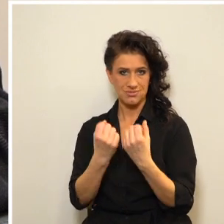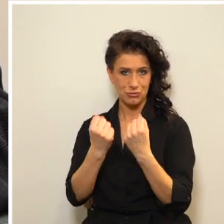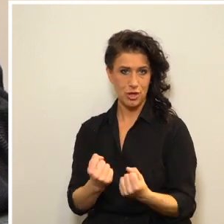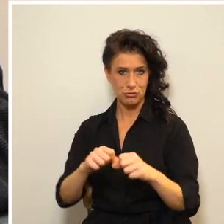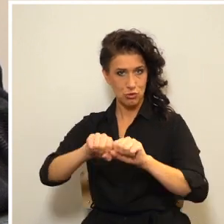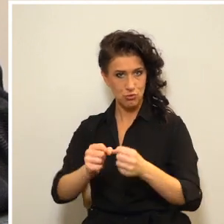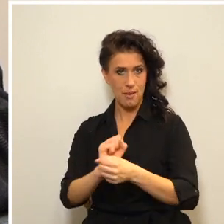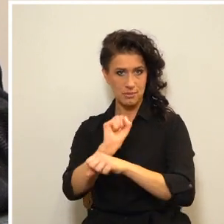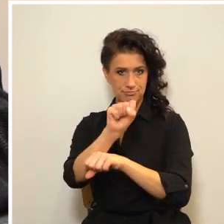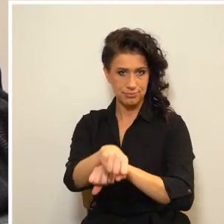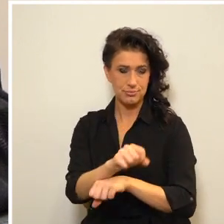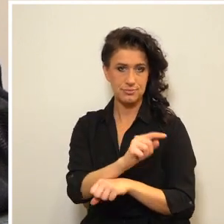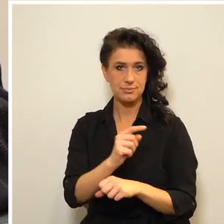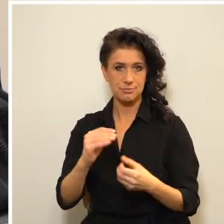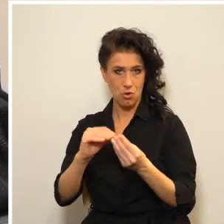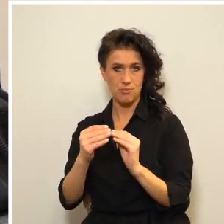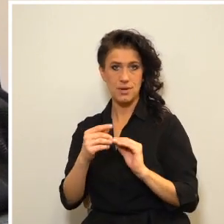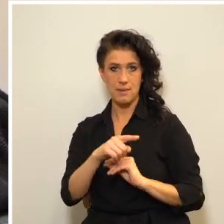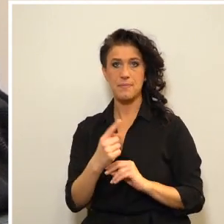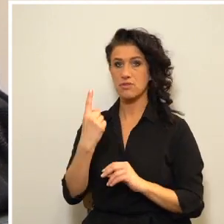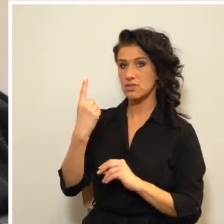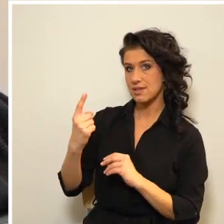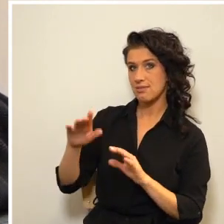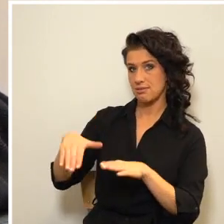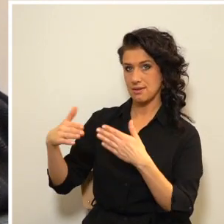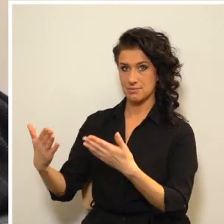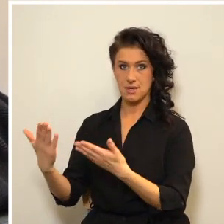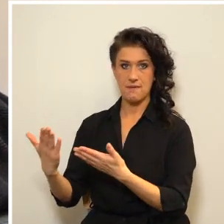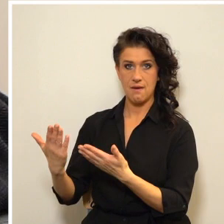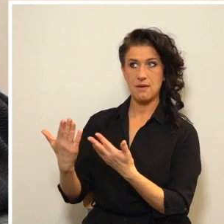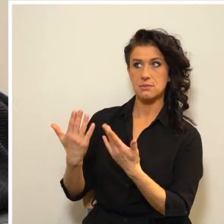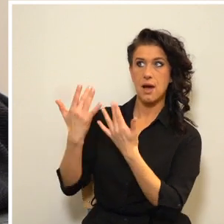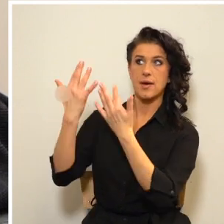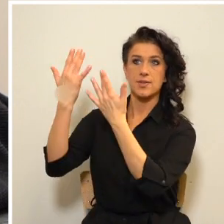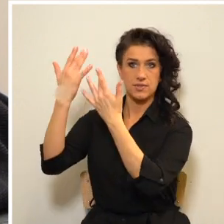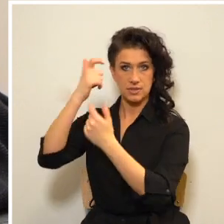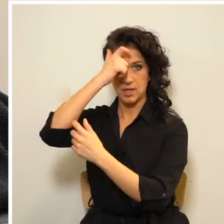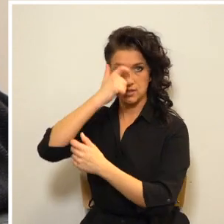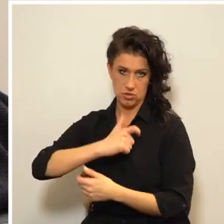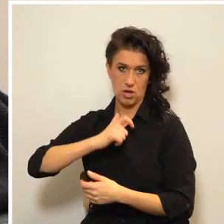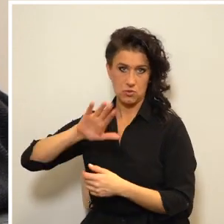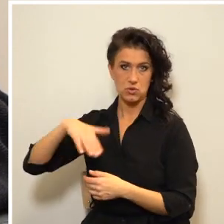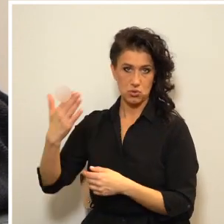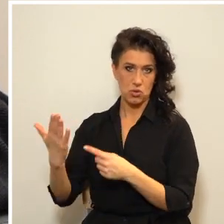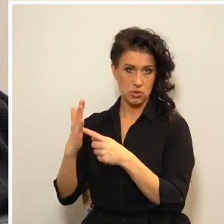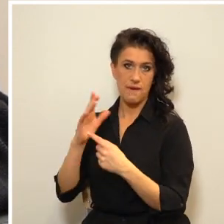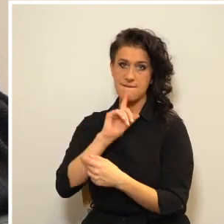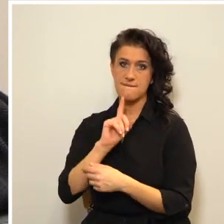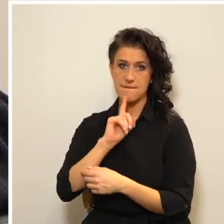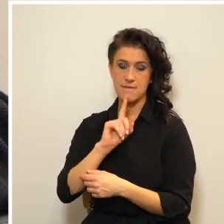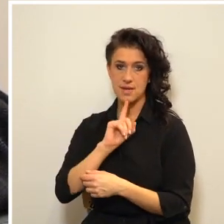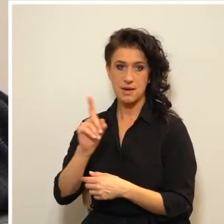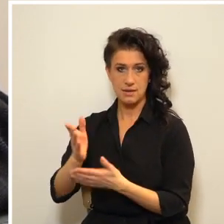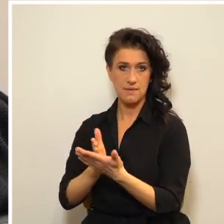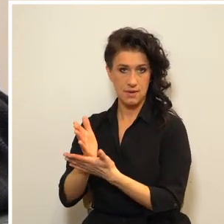naiwnym i trochę jednostronnym pojmowaniem ważnej prawdy o zmartwychwstaniu ciał żebyś go nie nauczać Myślę że